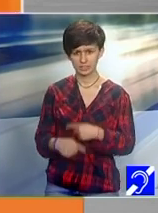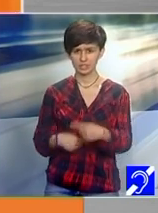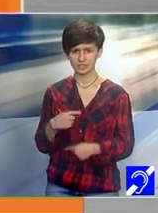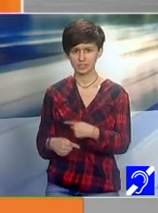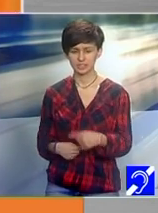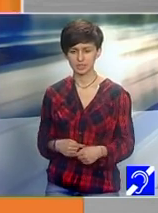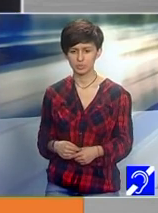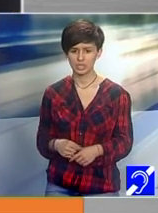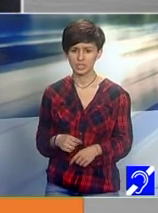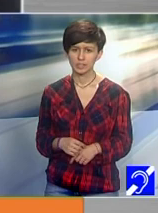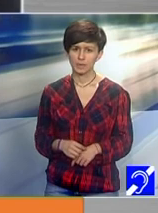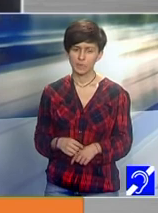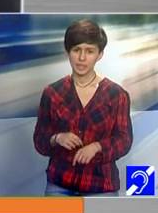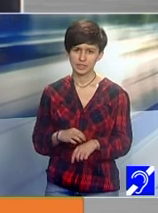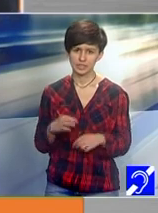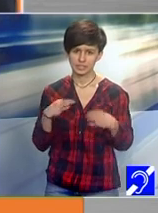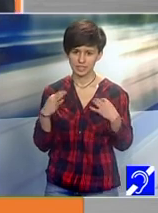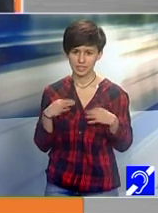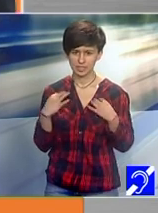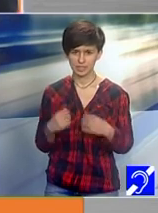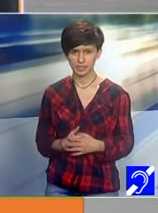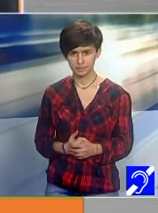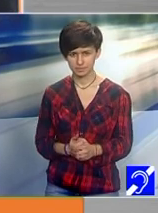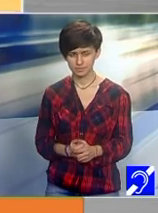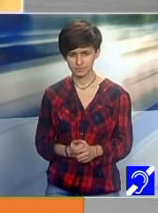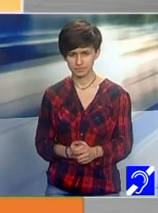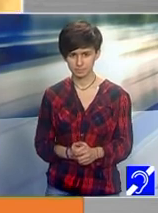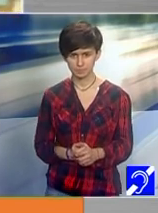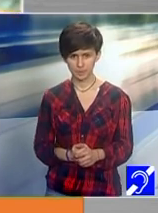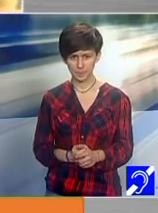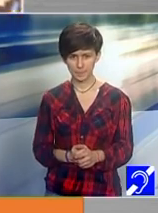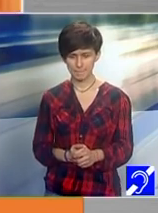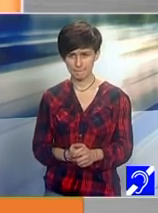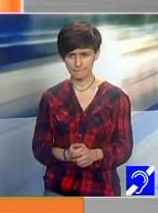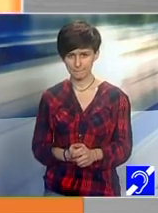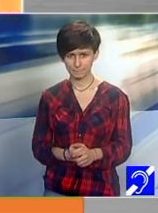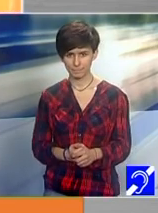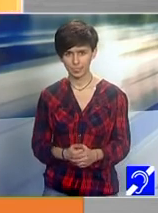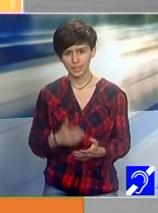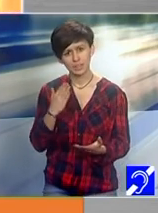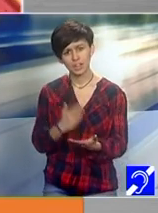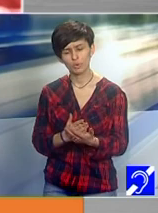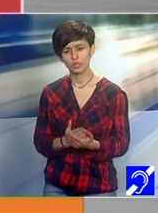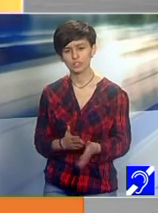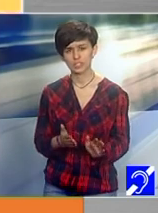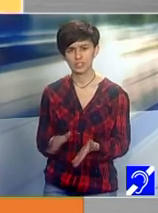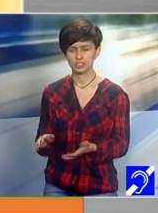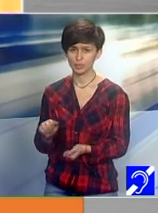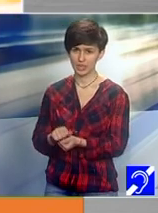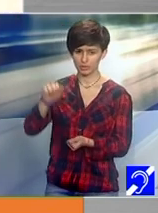la Camera Federativă a Medicilor și Federația Hipocrat din România, prin consens au hotărât declanșarea acțiunilor de